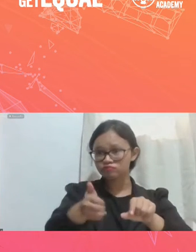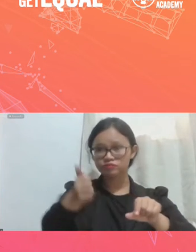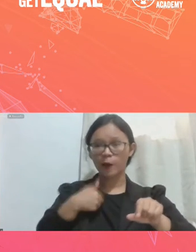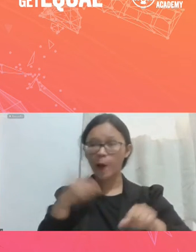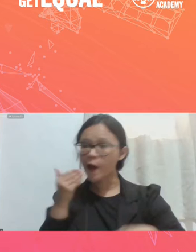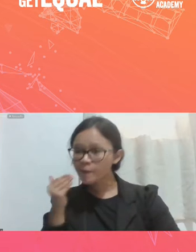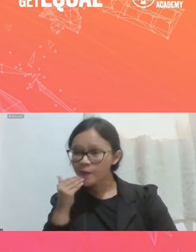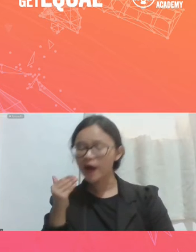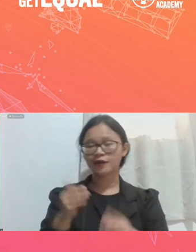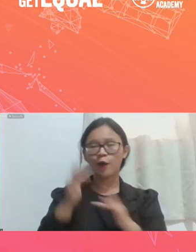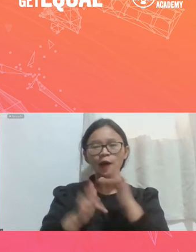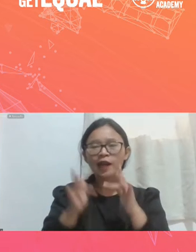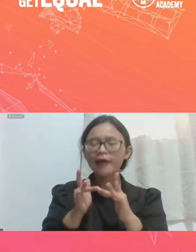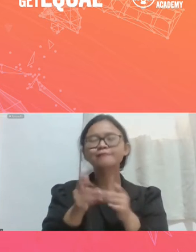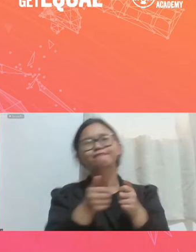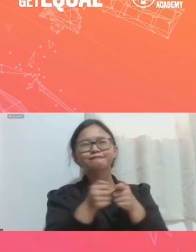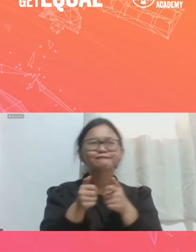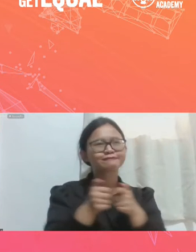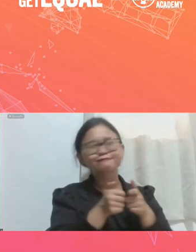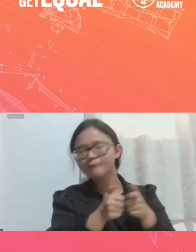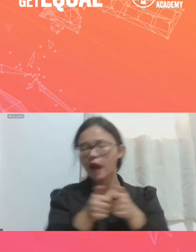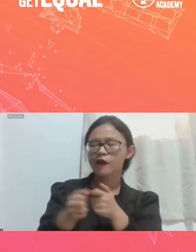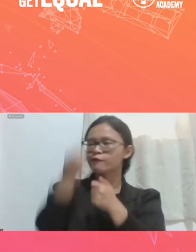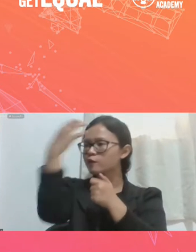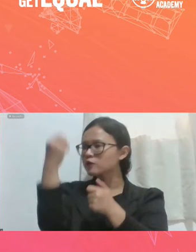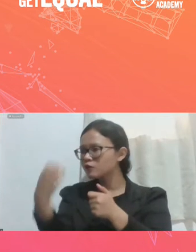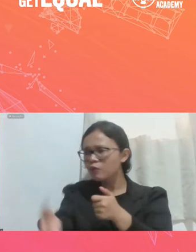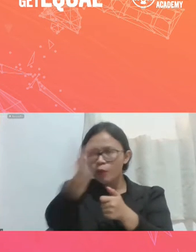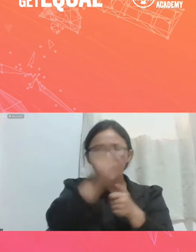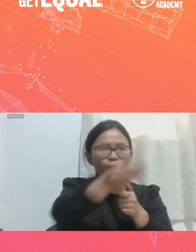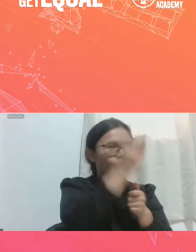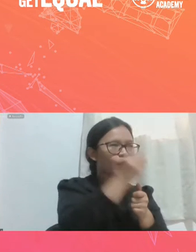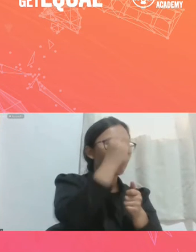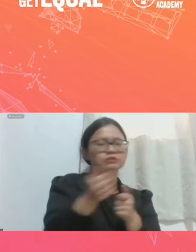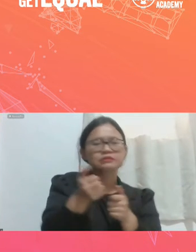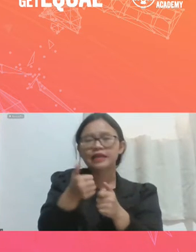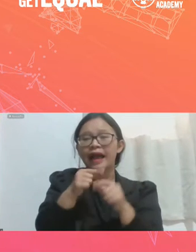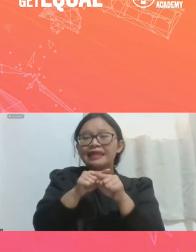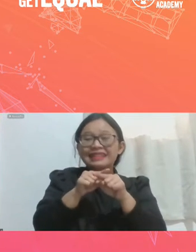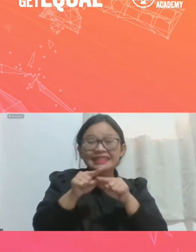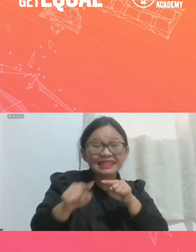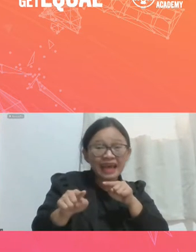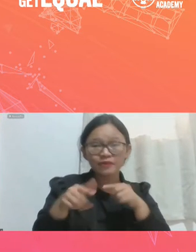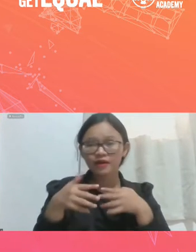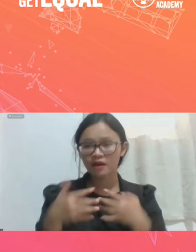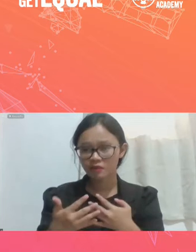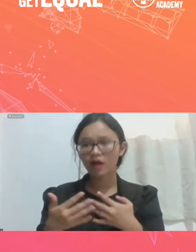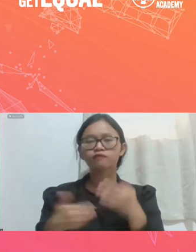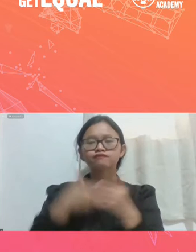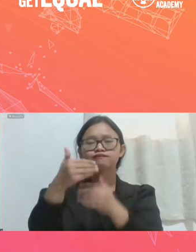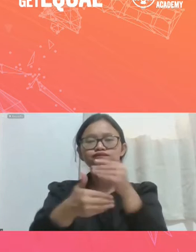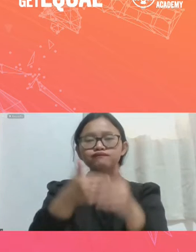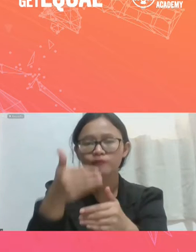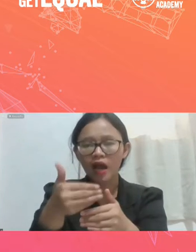dalam mengekspresikan diri dan menyerap berbagai informasi. Namun, seiring dengan kemudahan tersebut, muncul